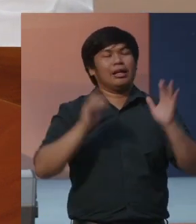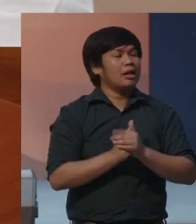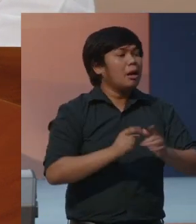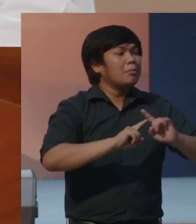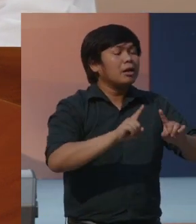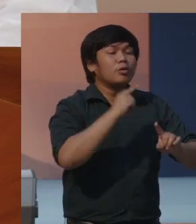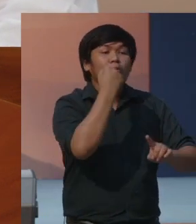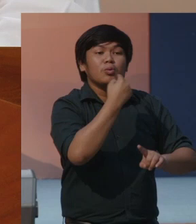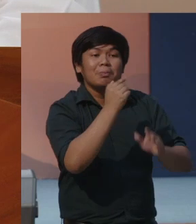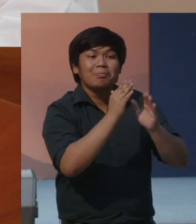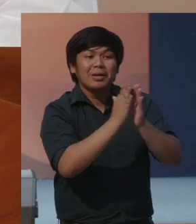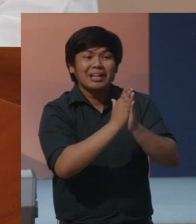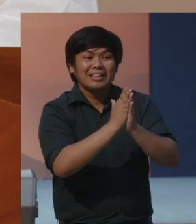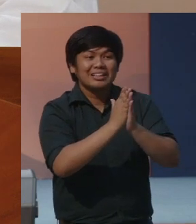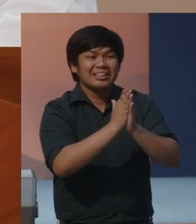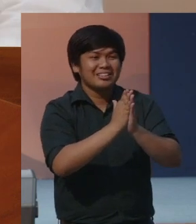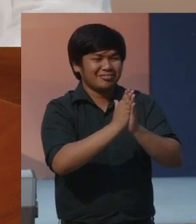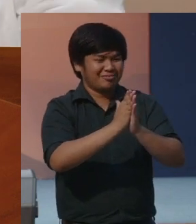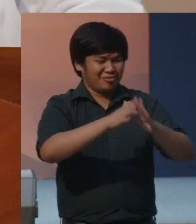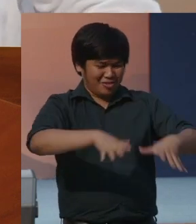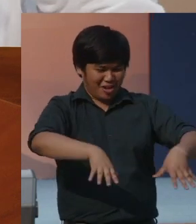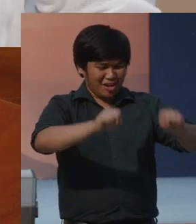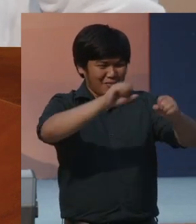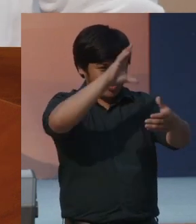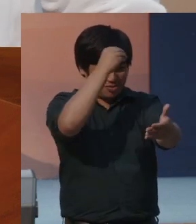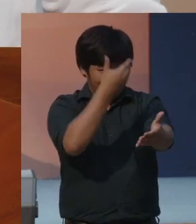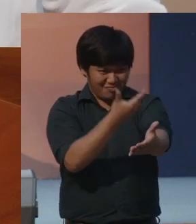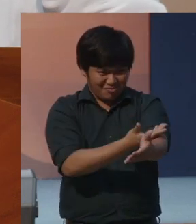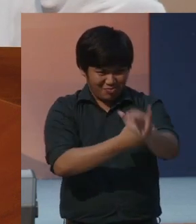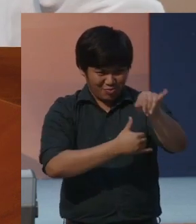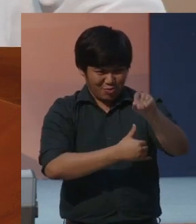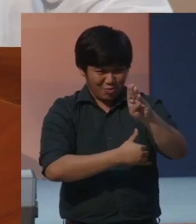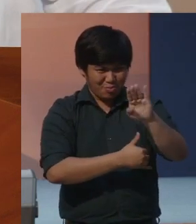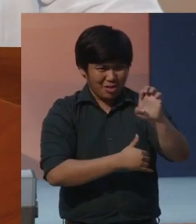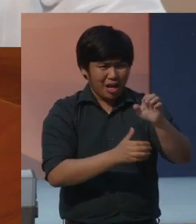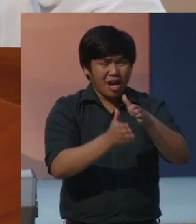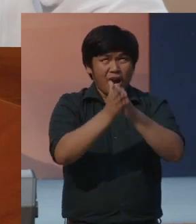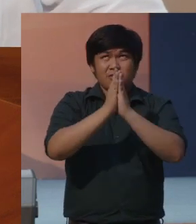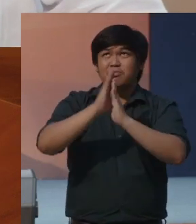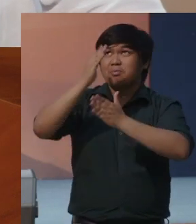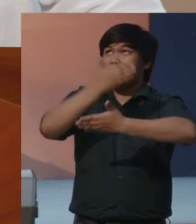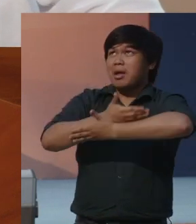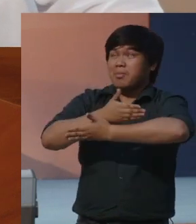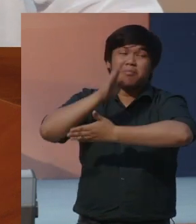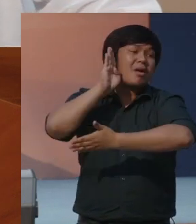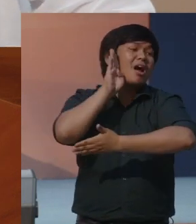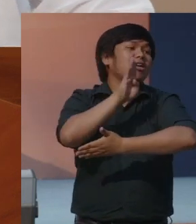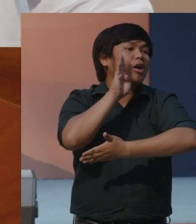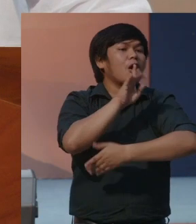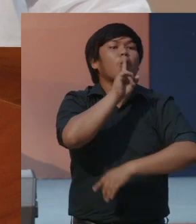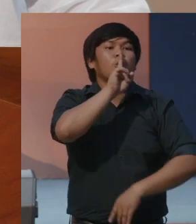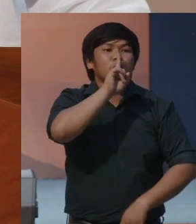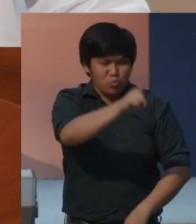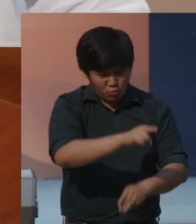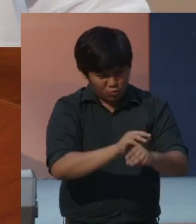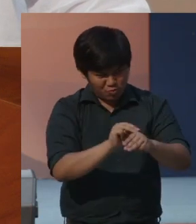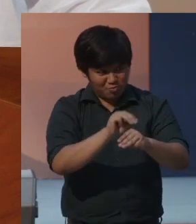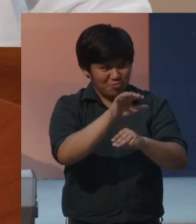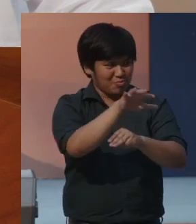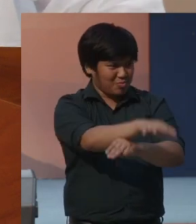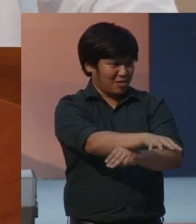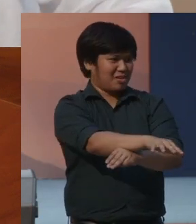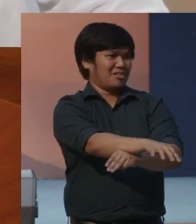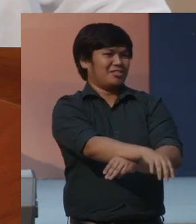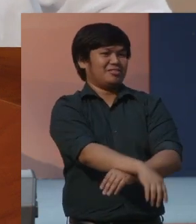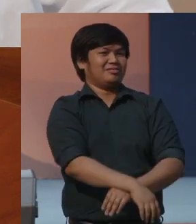si Joby. At pinakinggan ng Panginoon ang panalangin ng isang maliit na bata.